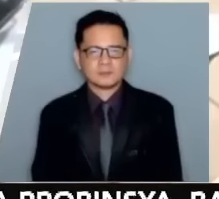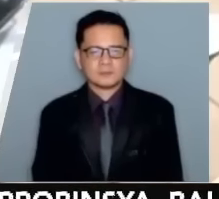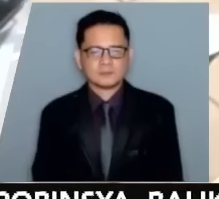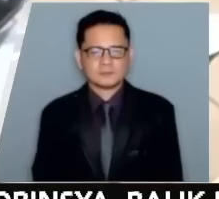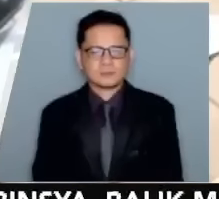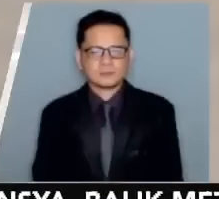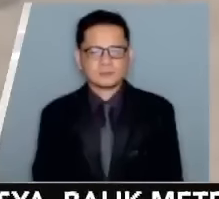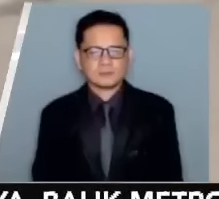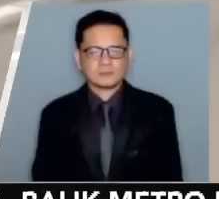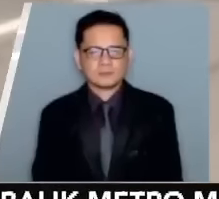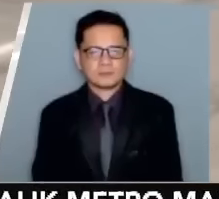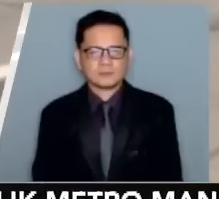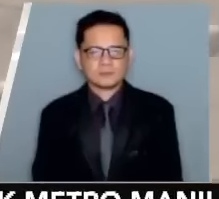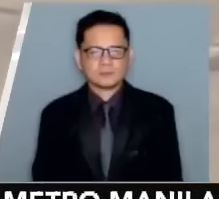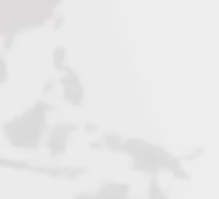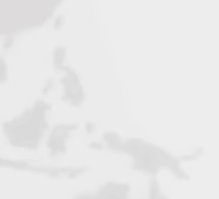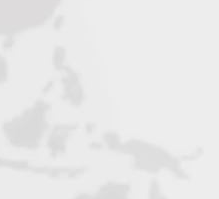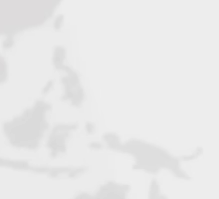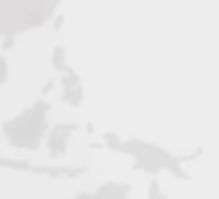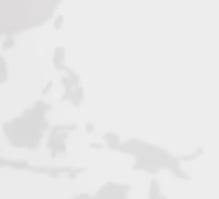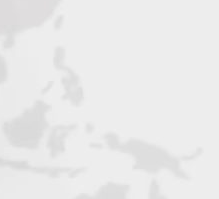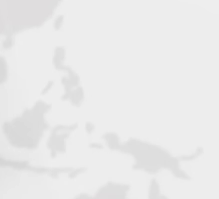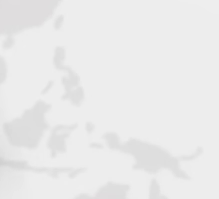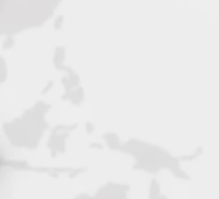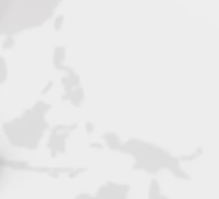sa GMA integrated news